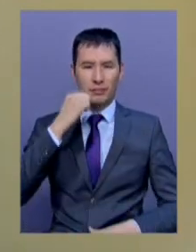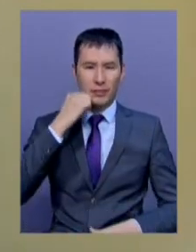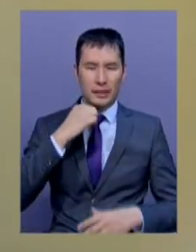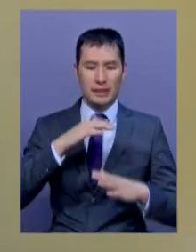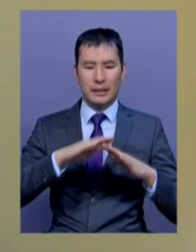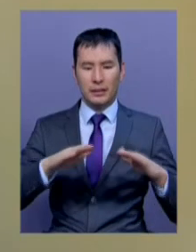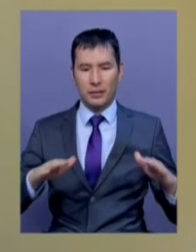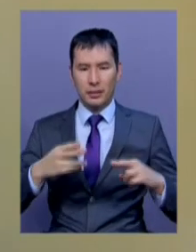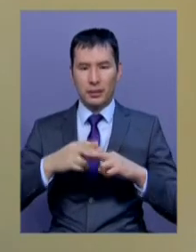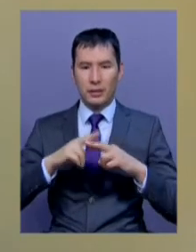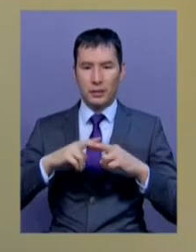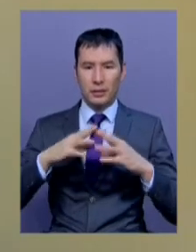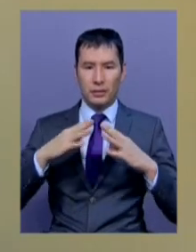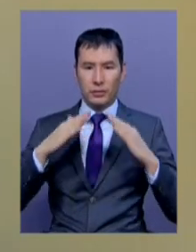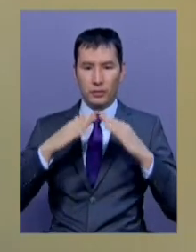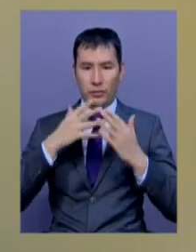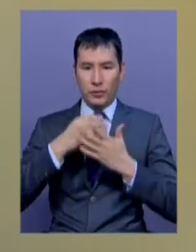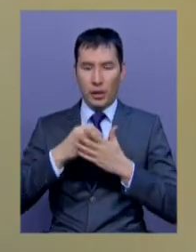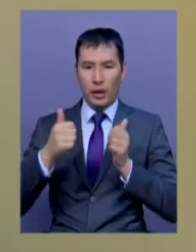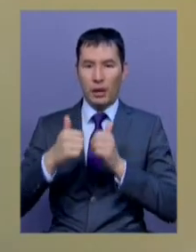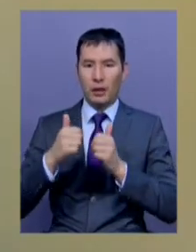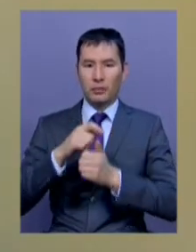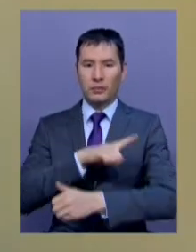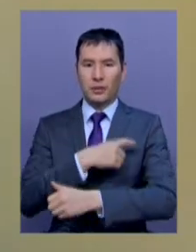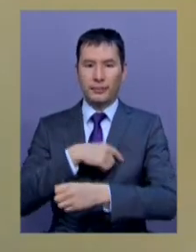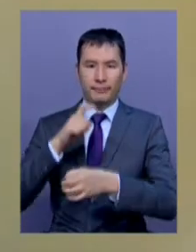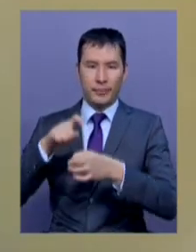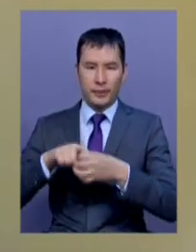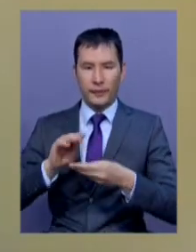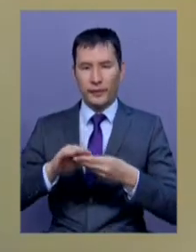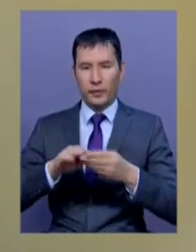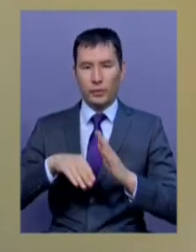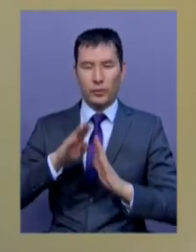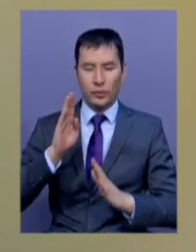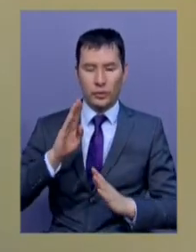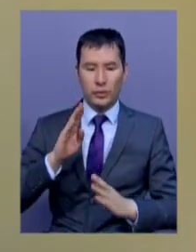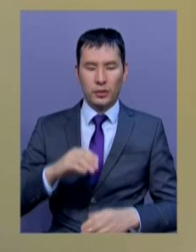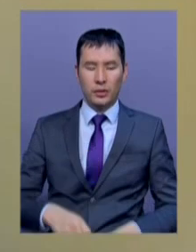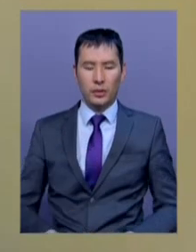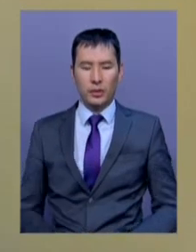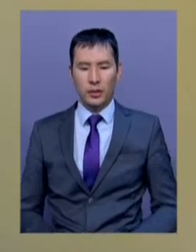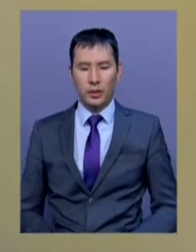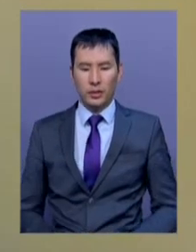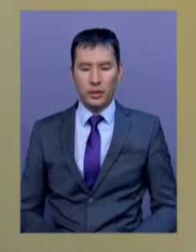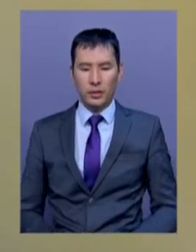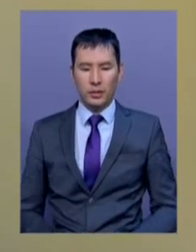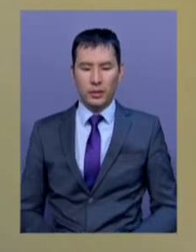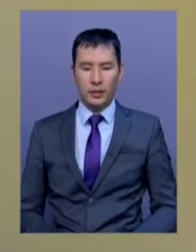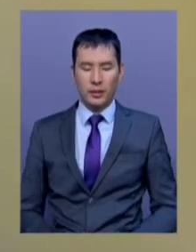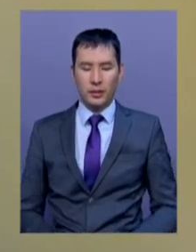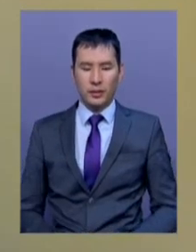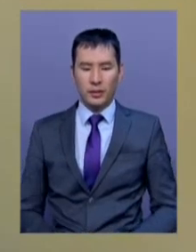көрсетілгенде отбасылық қызмет принципіне басымдық береді. Бұрынғы емхана ұйымынан тіркеуден шығару автоматты